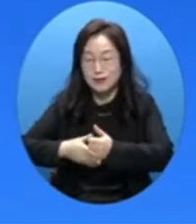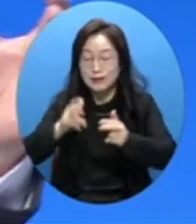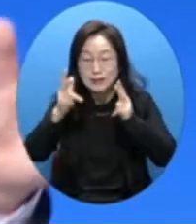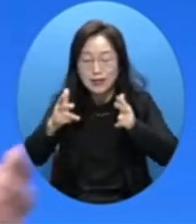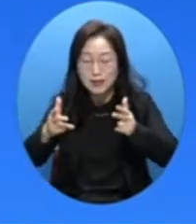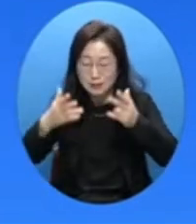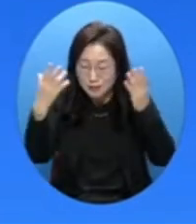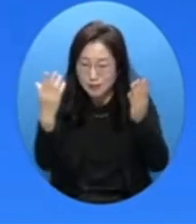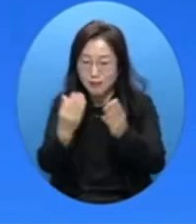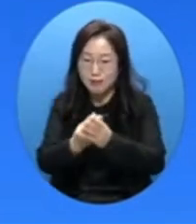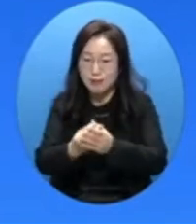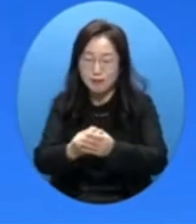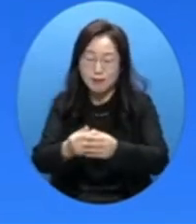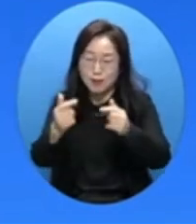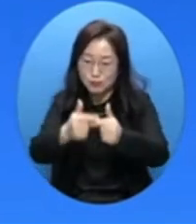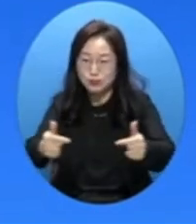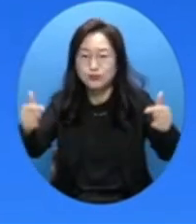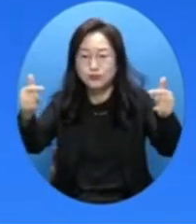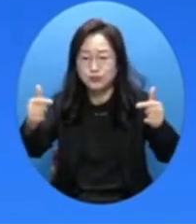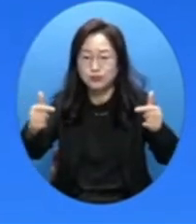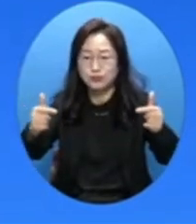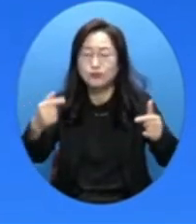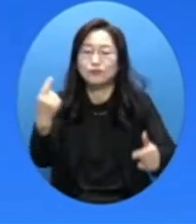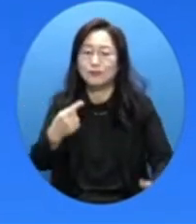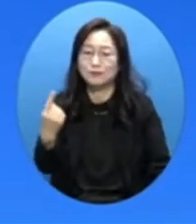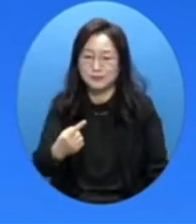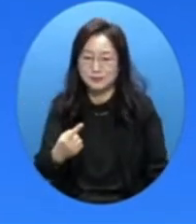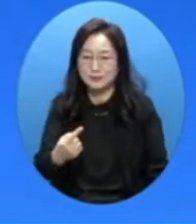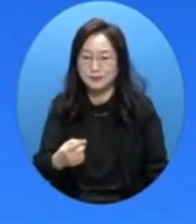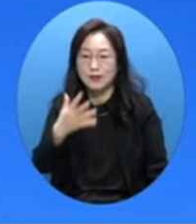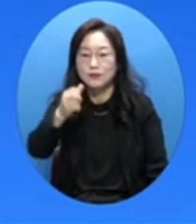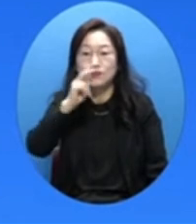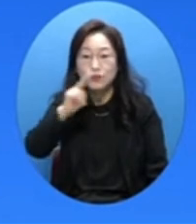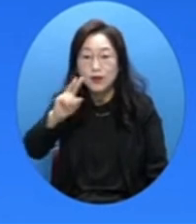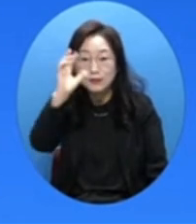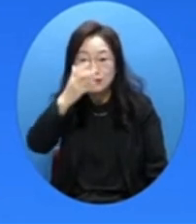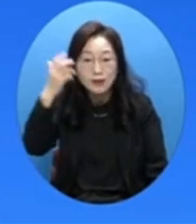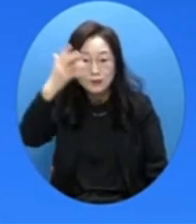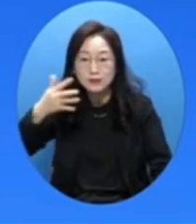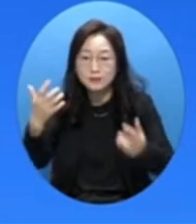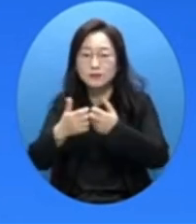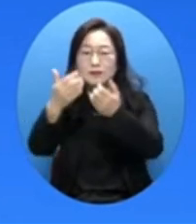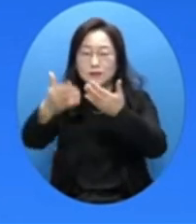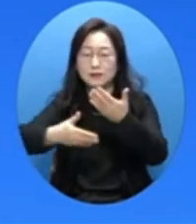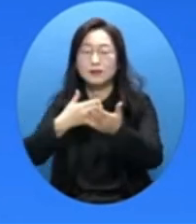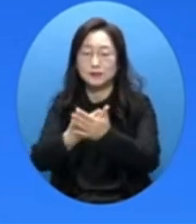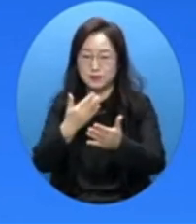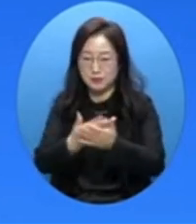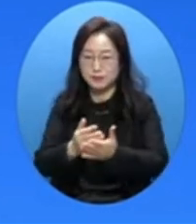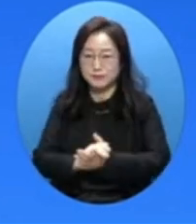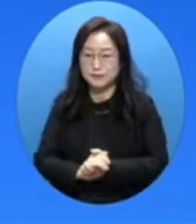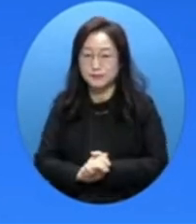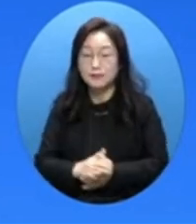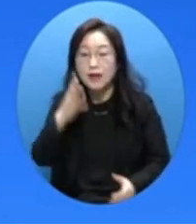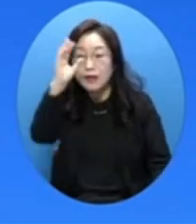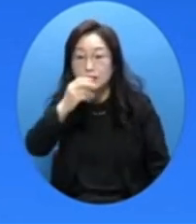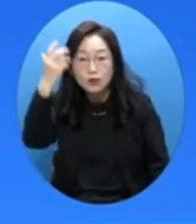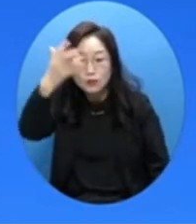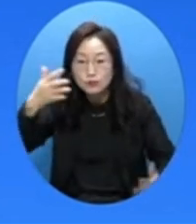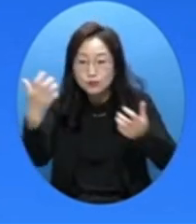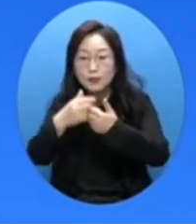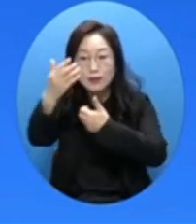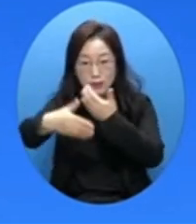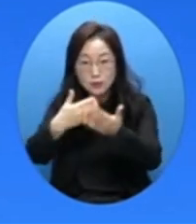변화되어서 놀라운 부흥 역사를 이루게 되는 것입니다. 주여, 우리를 성령으로 충만케 하여 주시옵소서. 성령으로 충만케